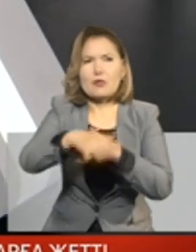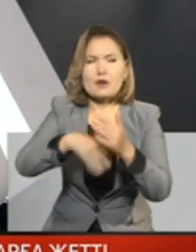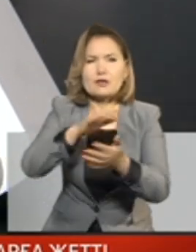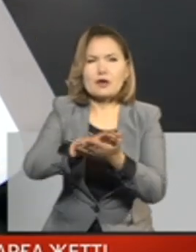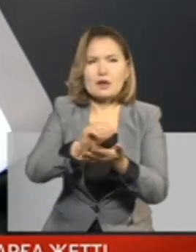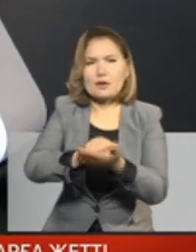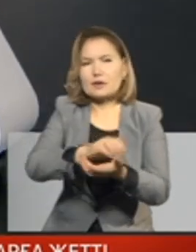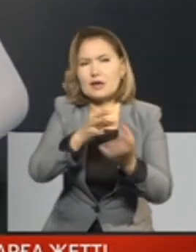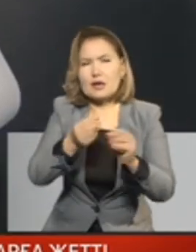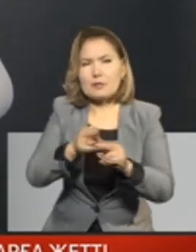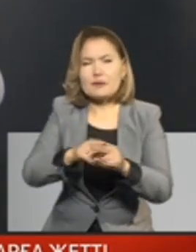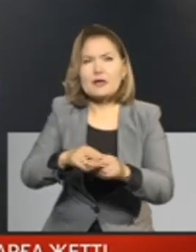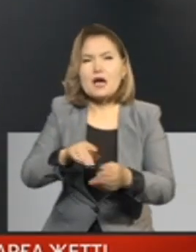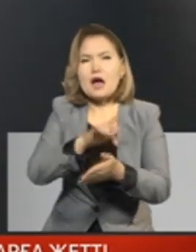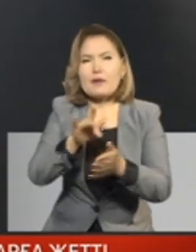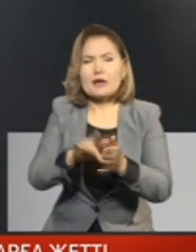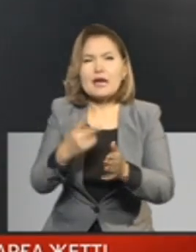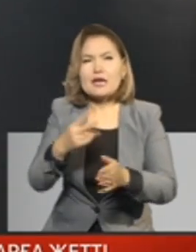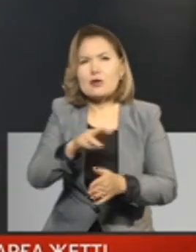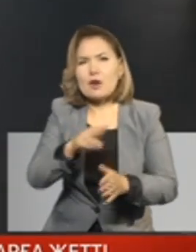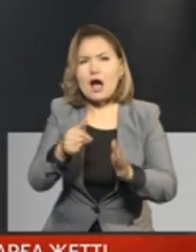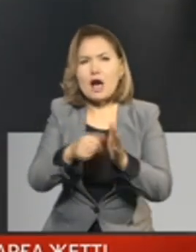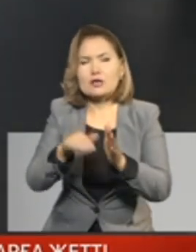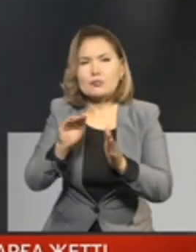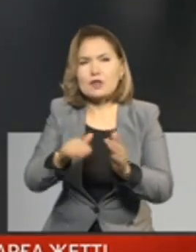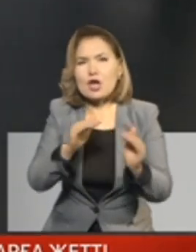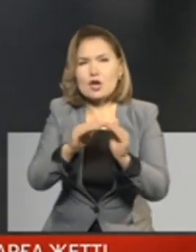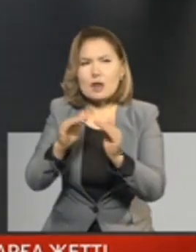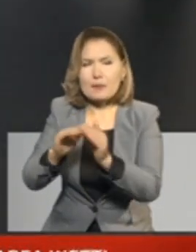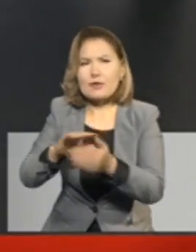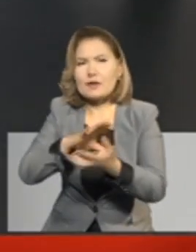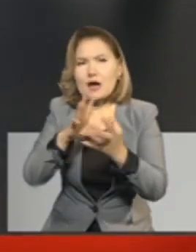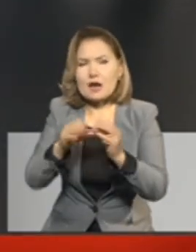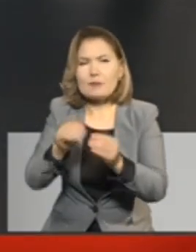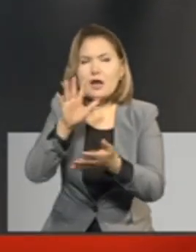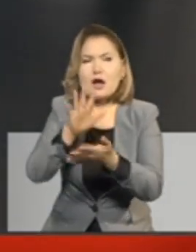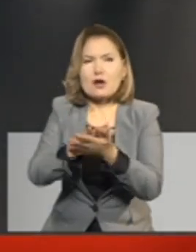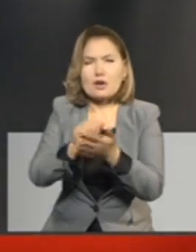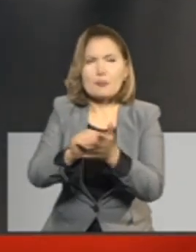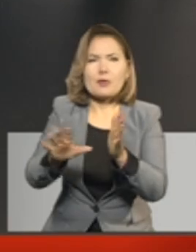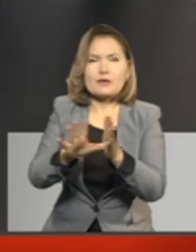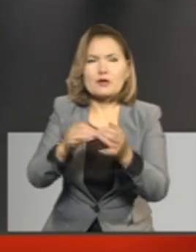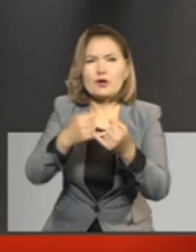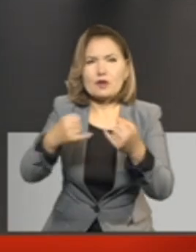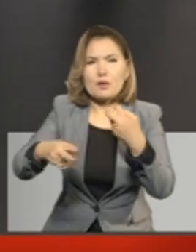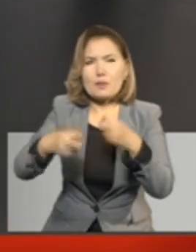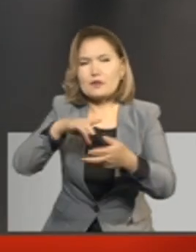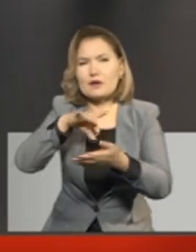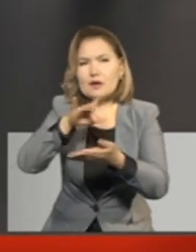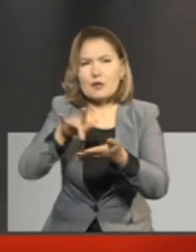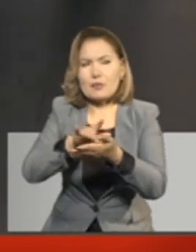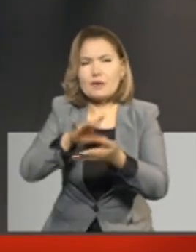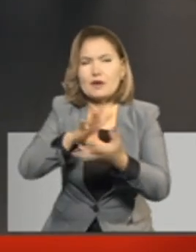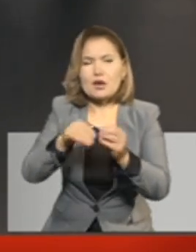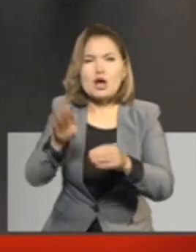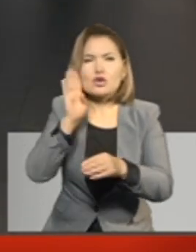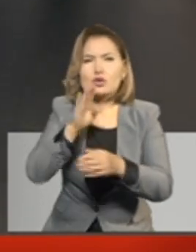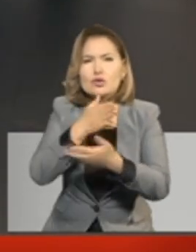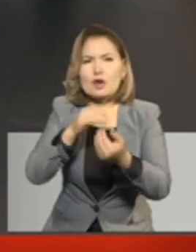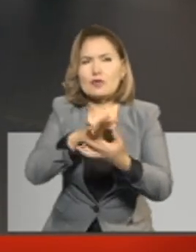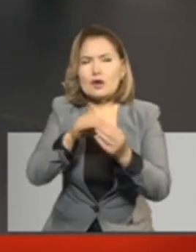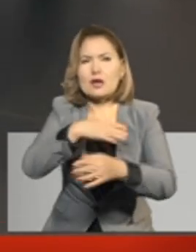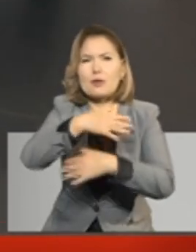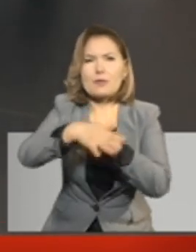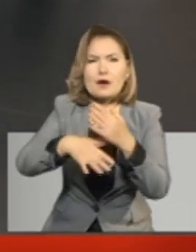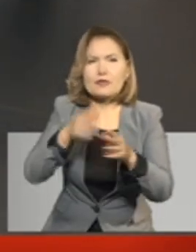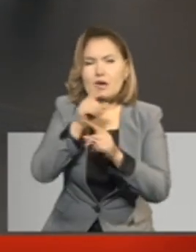Соңғы мәліметтерге сай штатта 2 миллион 600 мың үй мен кәсіп жарықсыз қалған. Тұтас бір қала тұрғындары ауыз сусыз отыр.